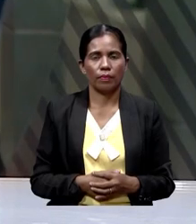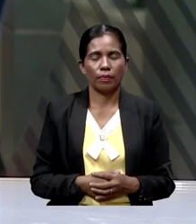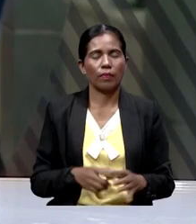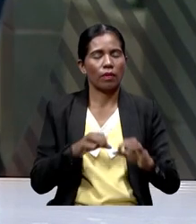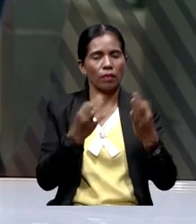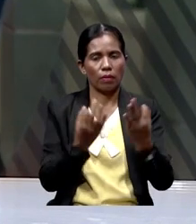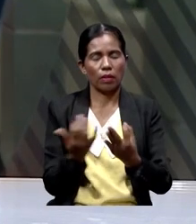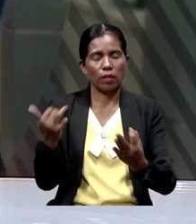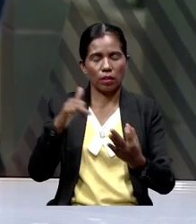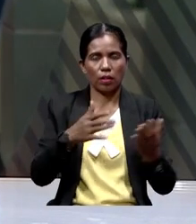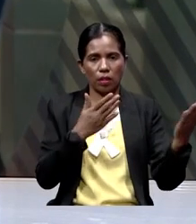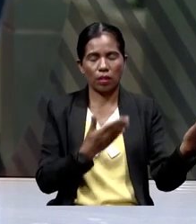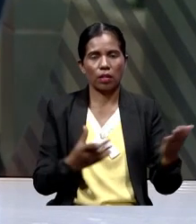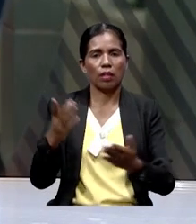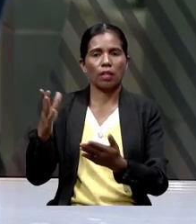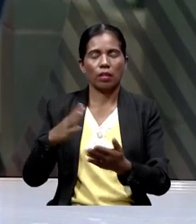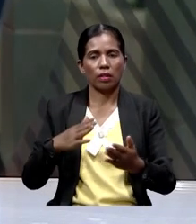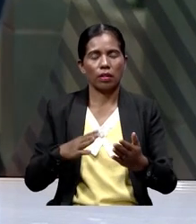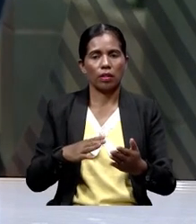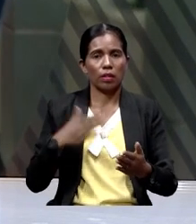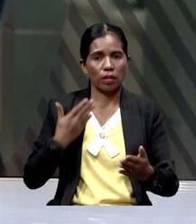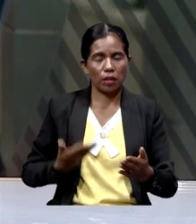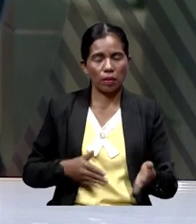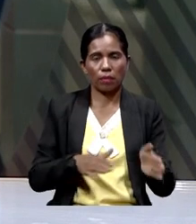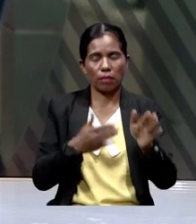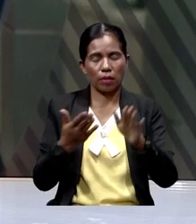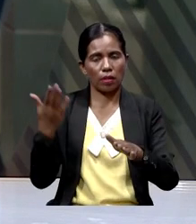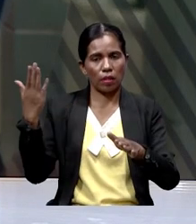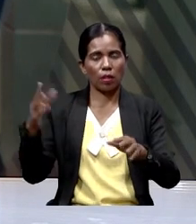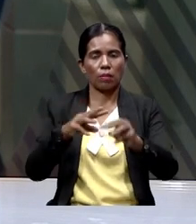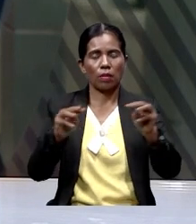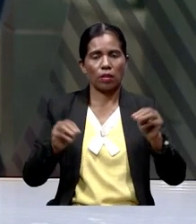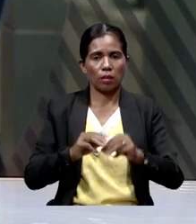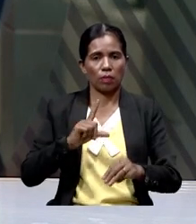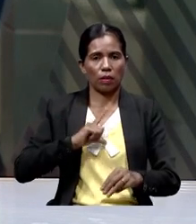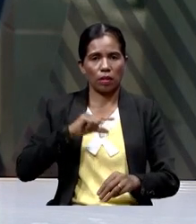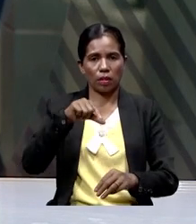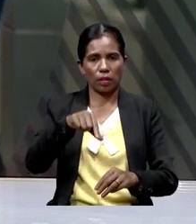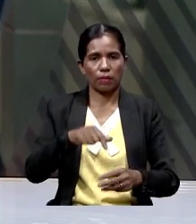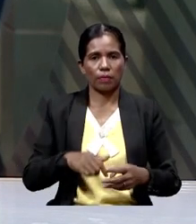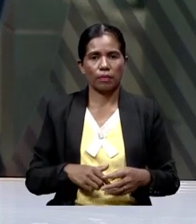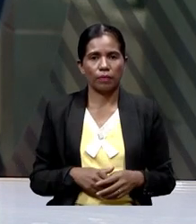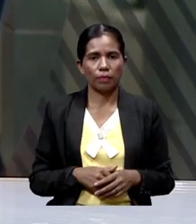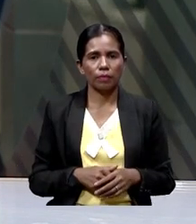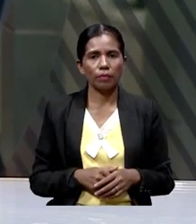Família Cira Halot ona na linha Alves de Mateisen e aí pelo município Lixá.